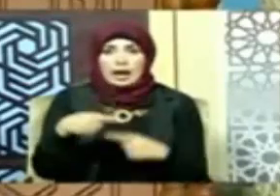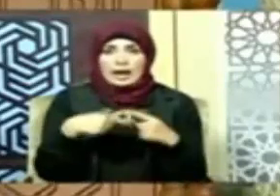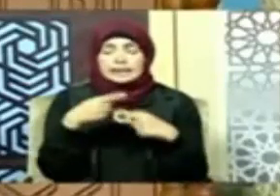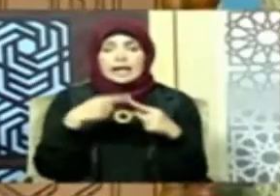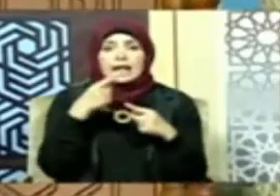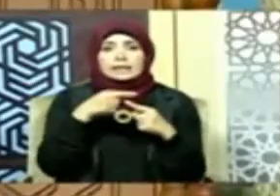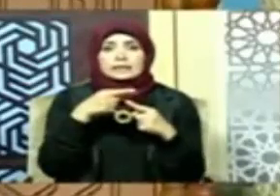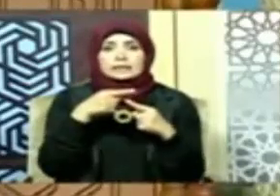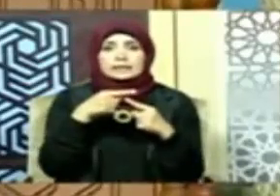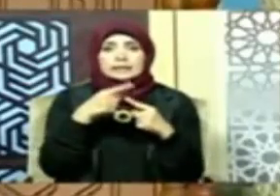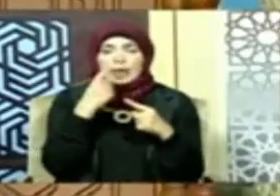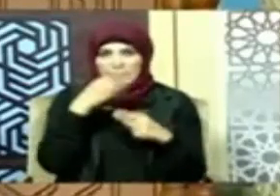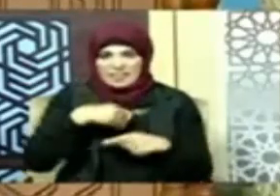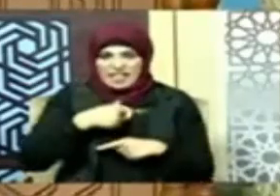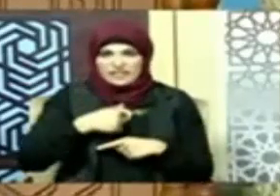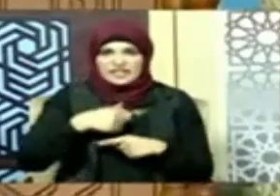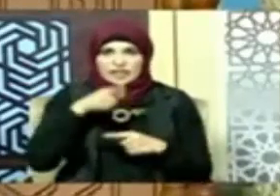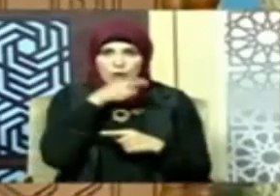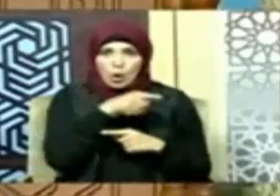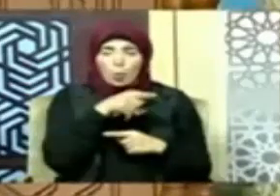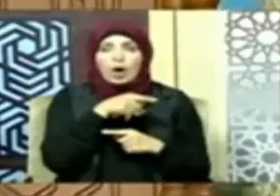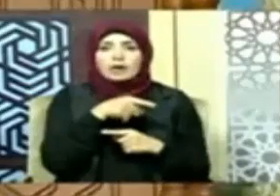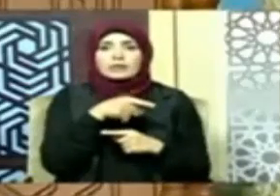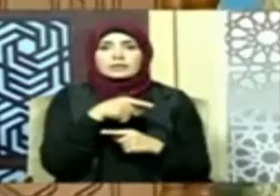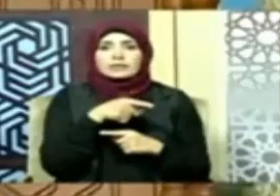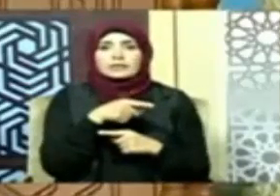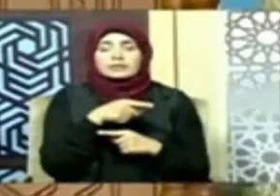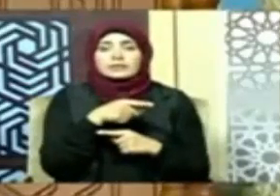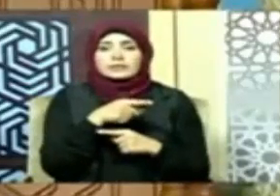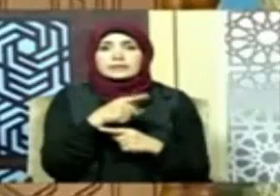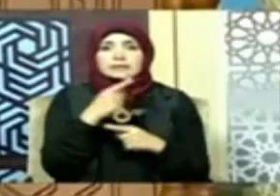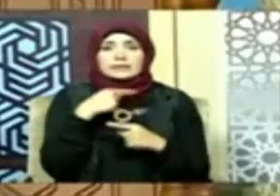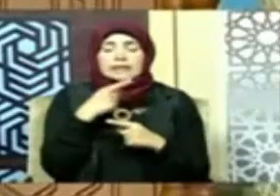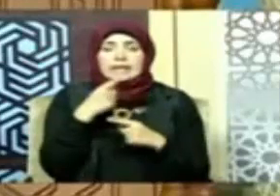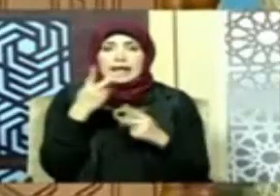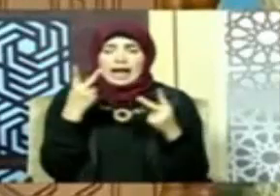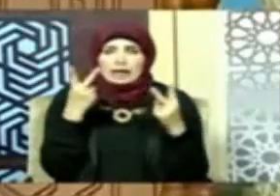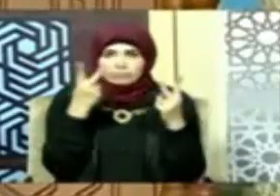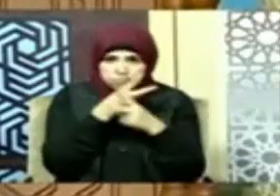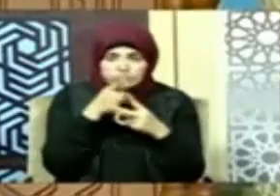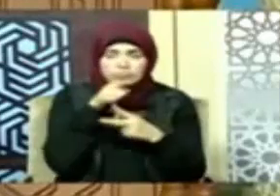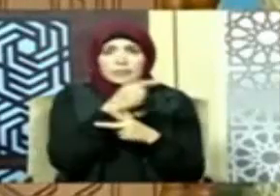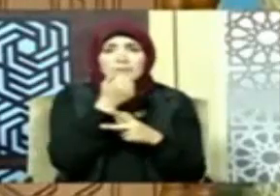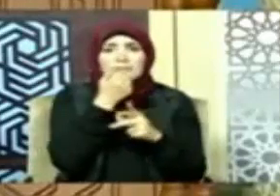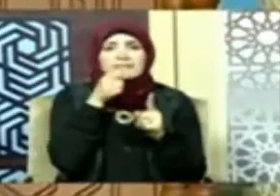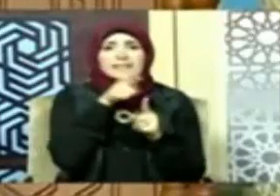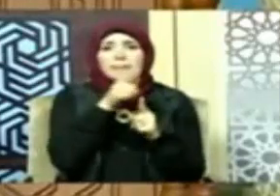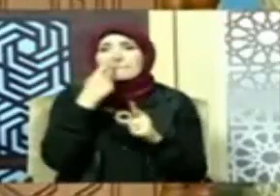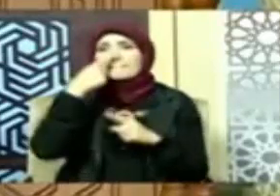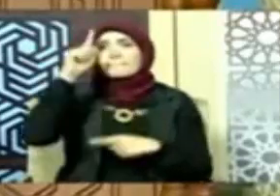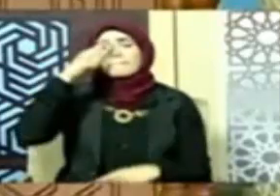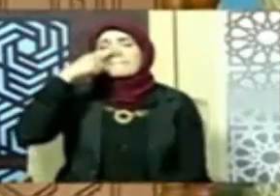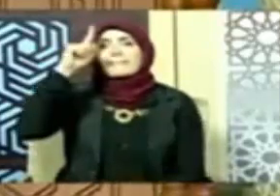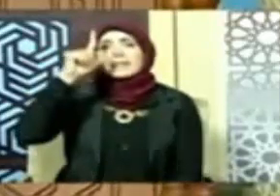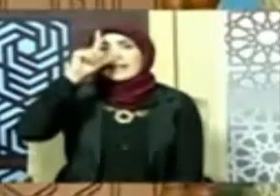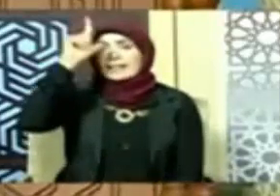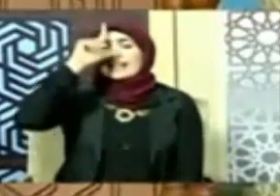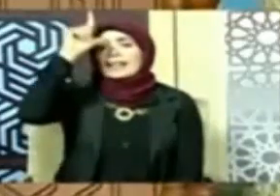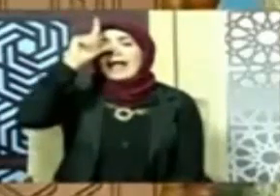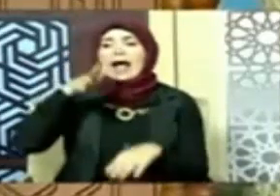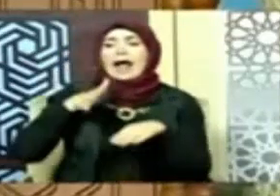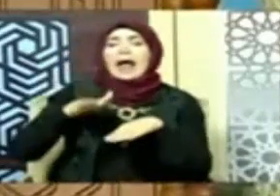يذهب بنفسه أن يتعالى بها على خلقه، لا